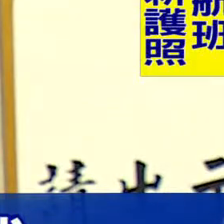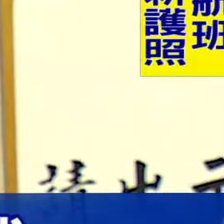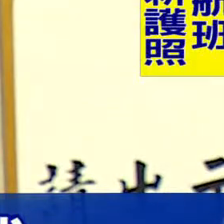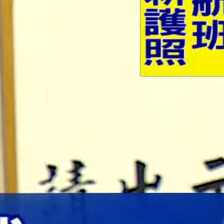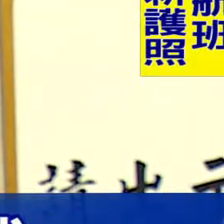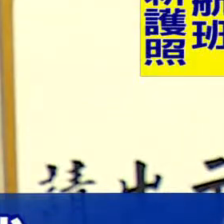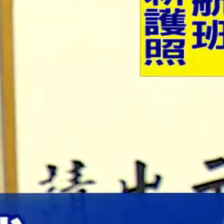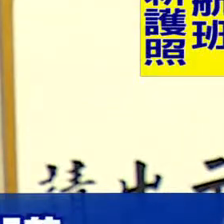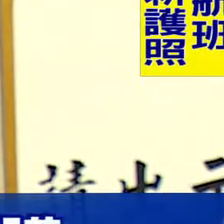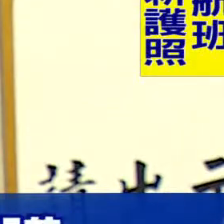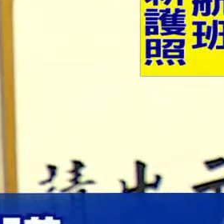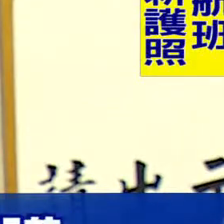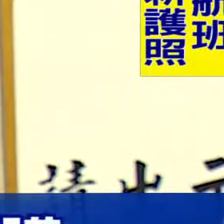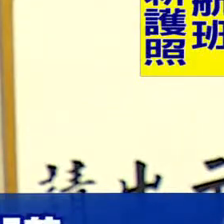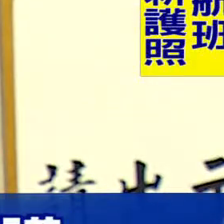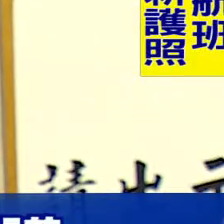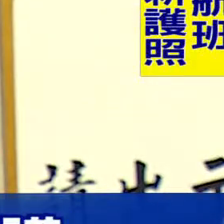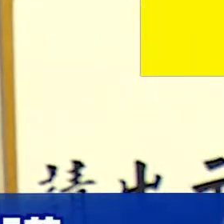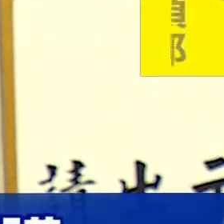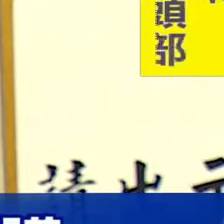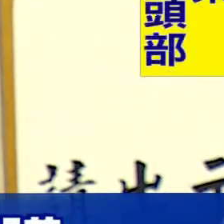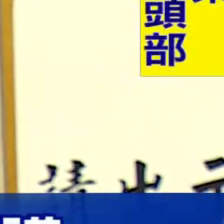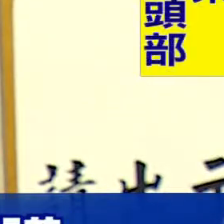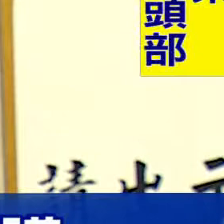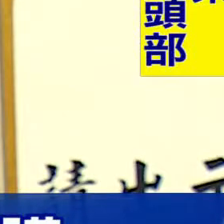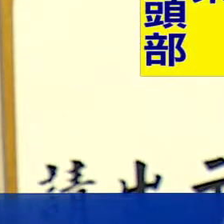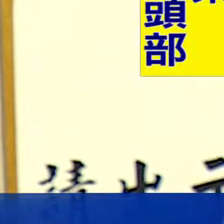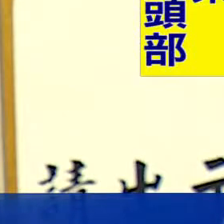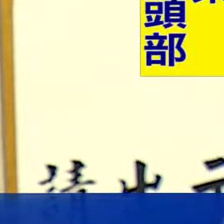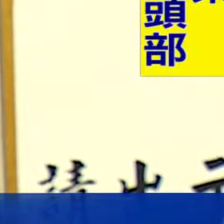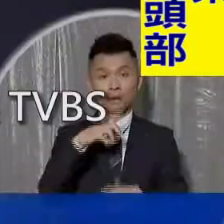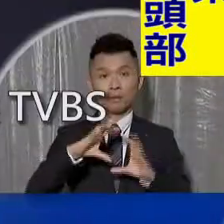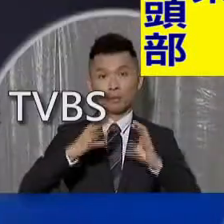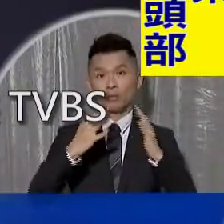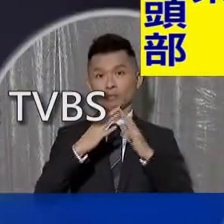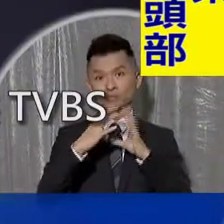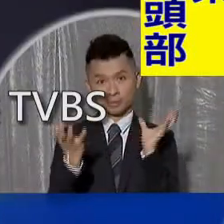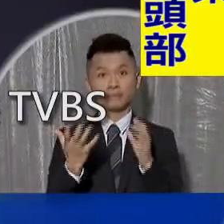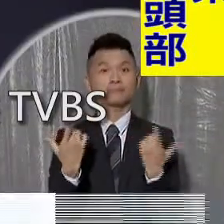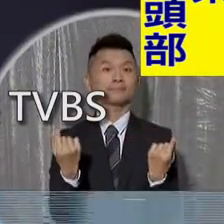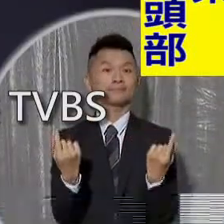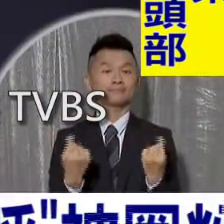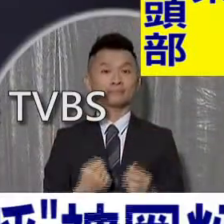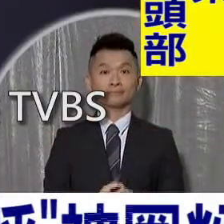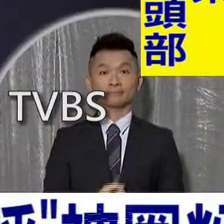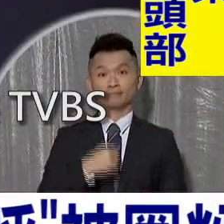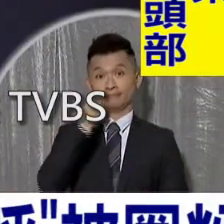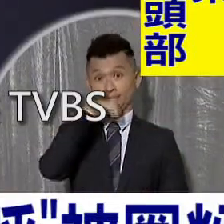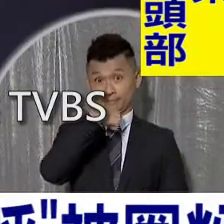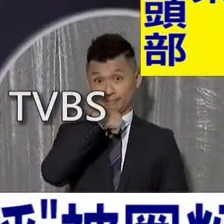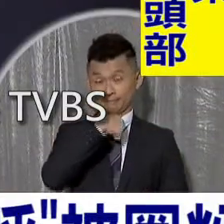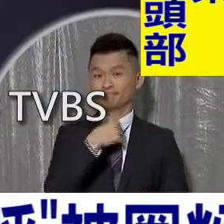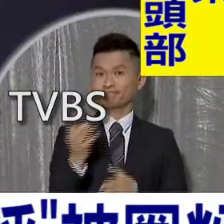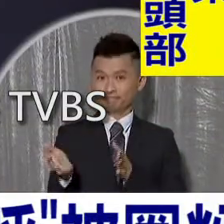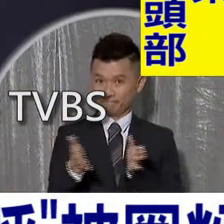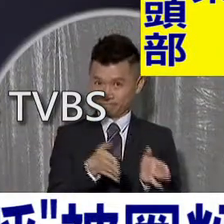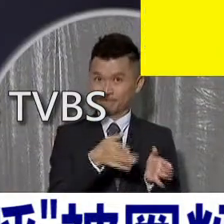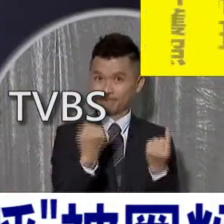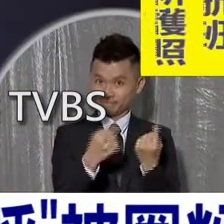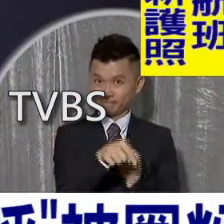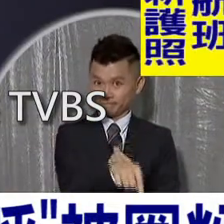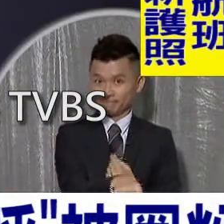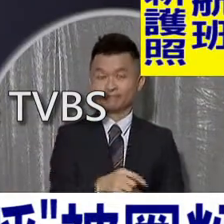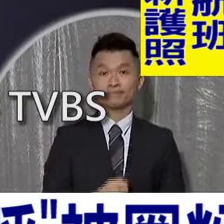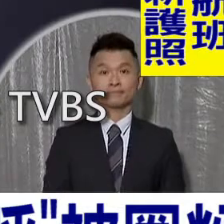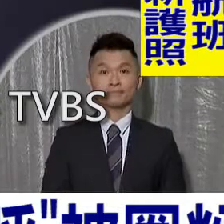论述，那如果以这样的一个论述来讲，也是非常的稳健 清楚的两岸论述，在一阵互相攻讦中成功脱